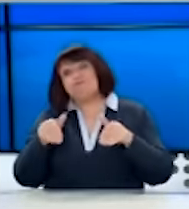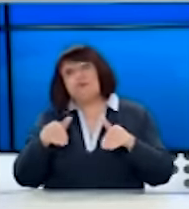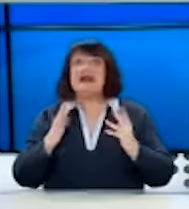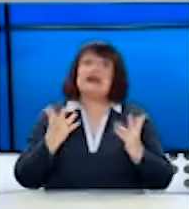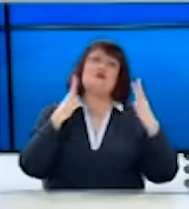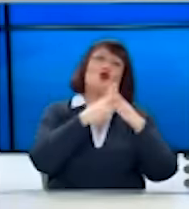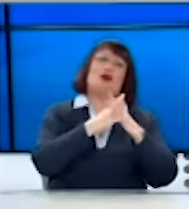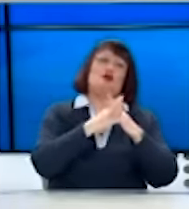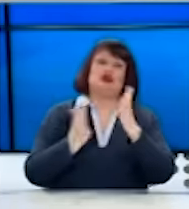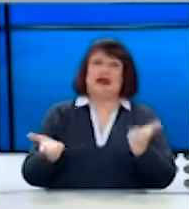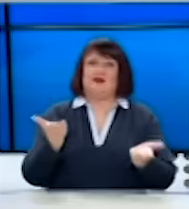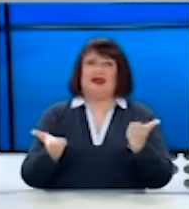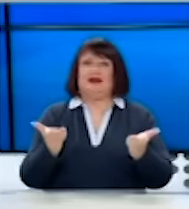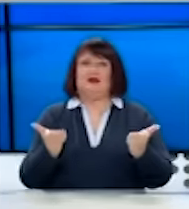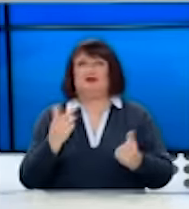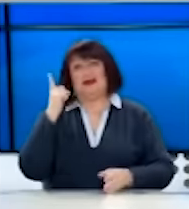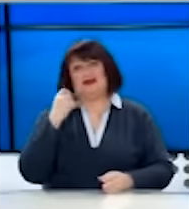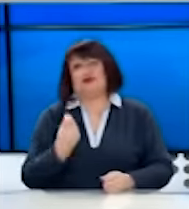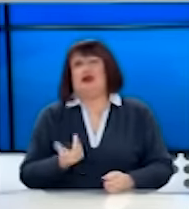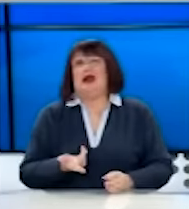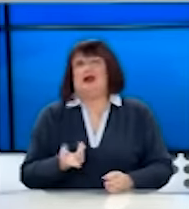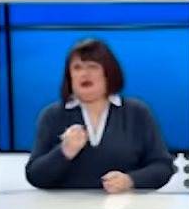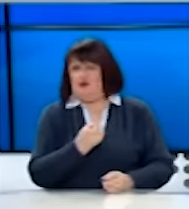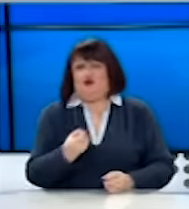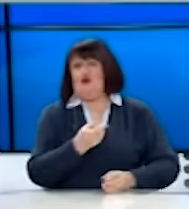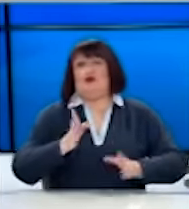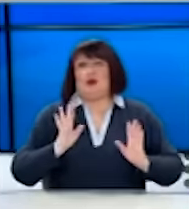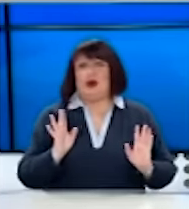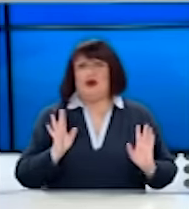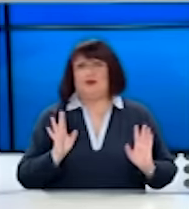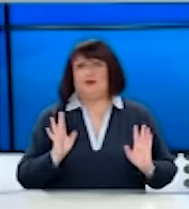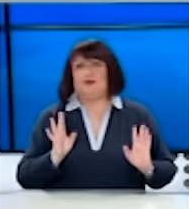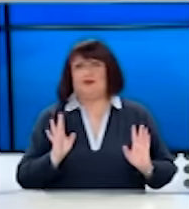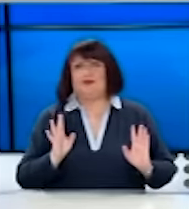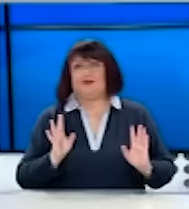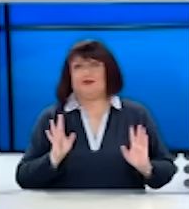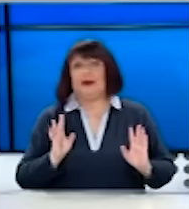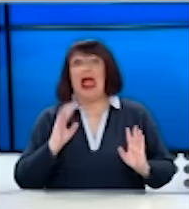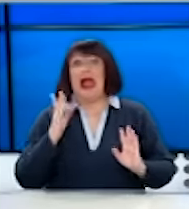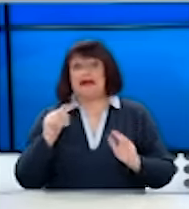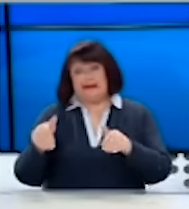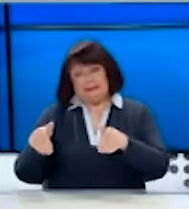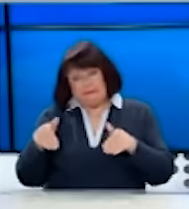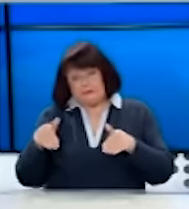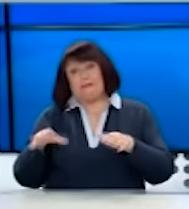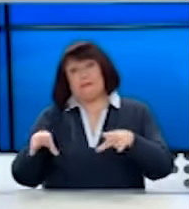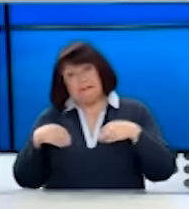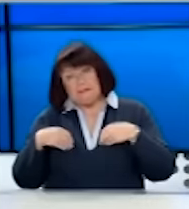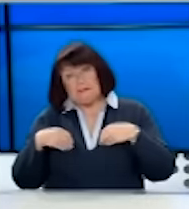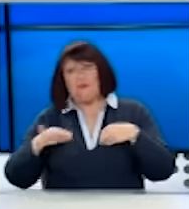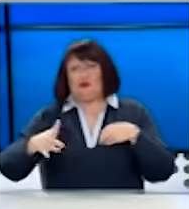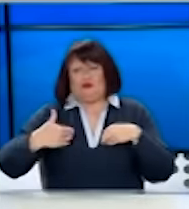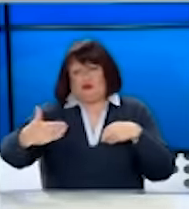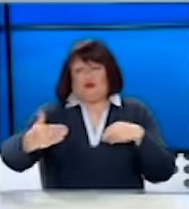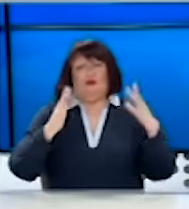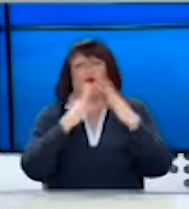πόλεμος. Ξέρετε πολύ καλά ότι καθόλου το ένα δεν αποκλείει το άλλο. Γιατί εδώ